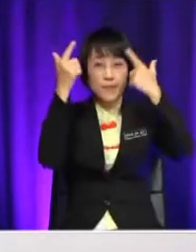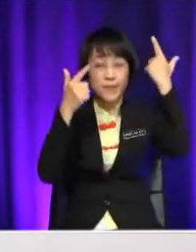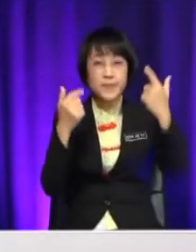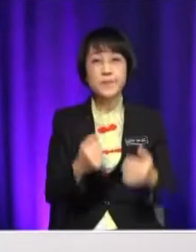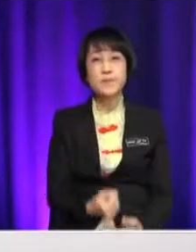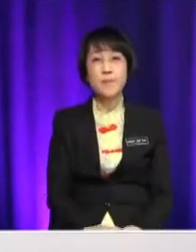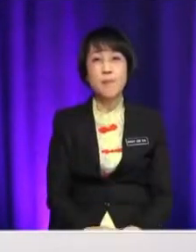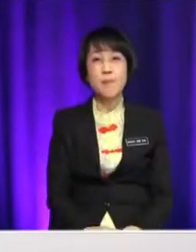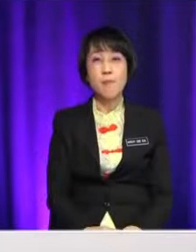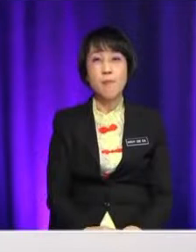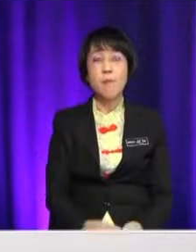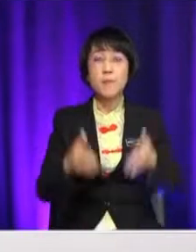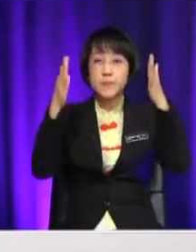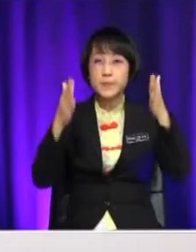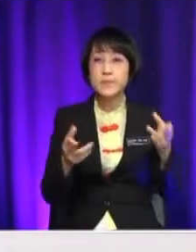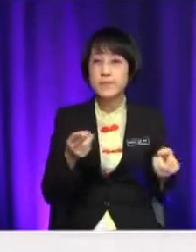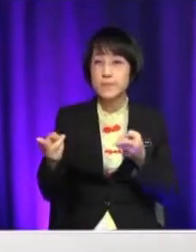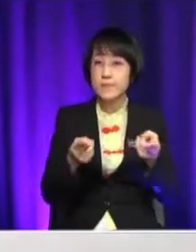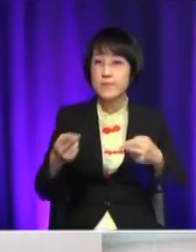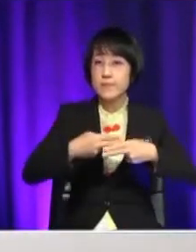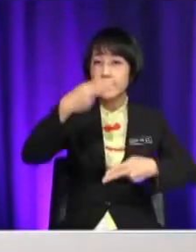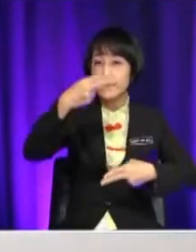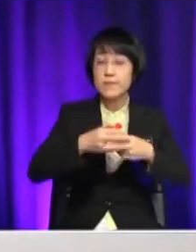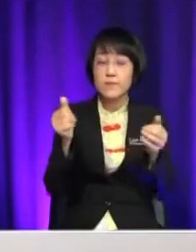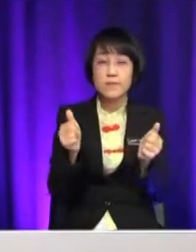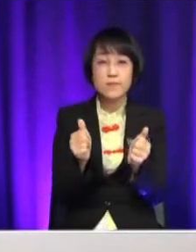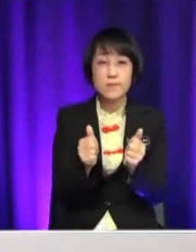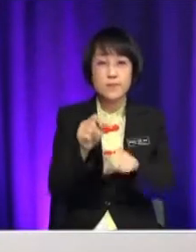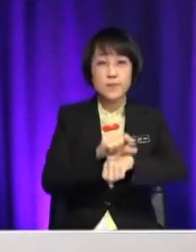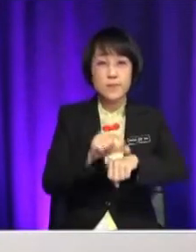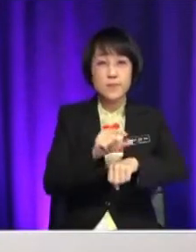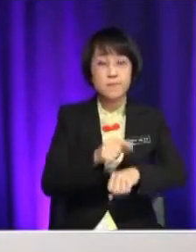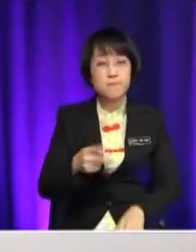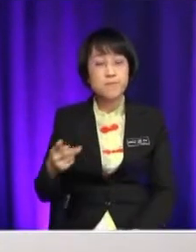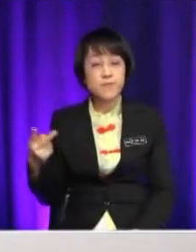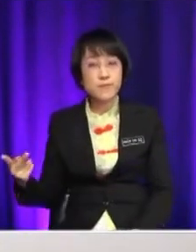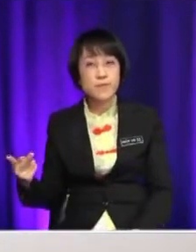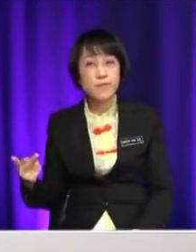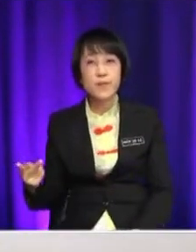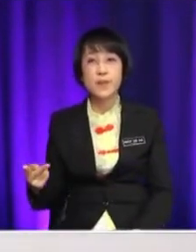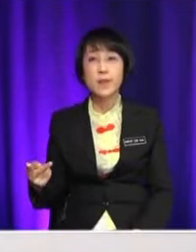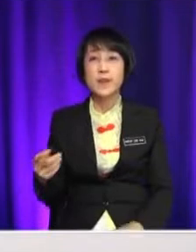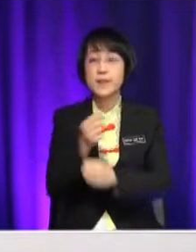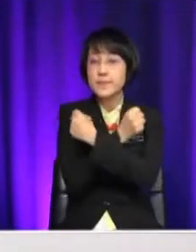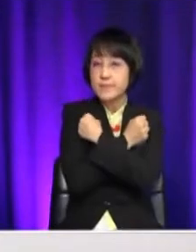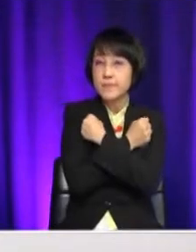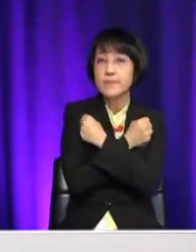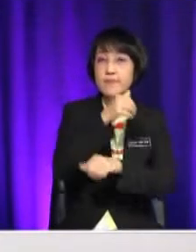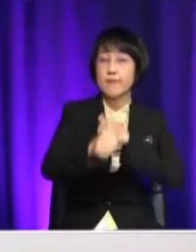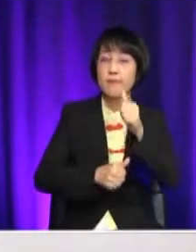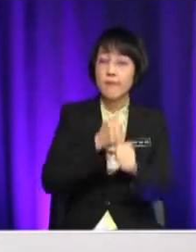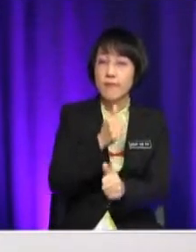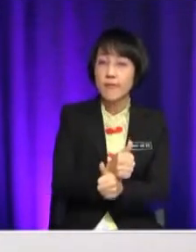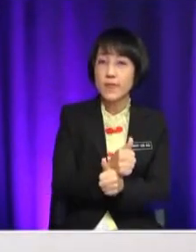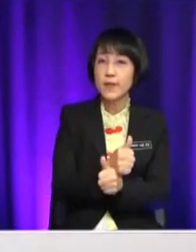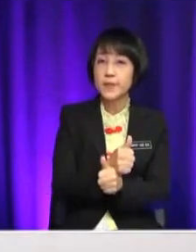Pihak pengurusan hotel menggunakan produk mesra alam seperti Shangri-La's, Tanjung Aru Resort dan Spa